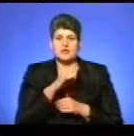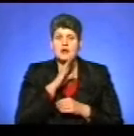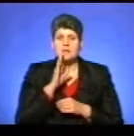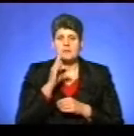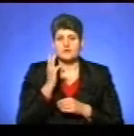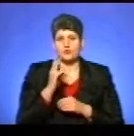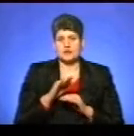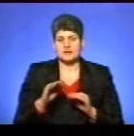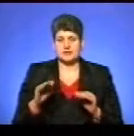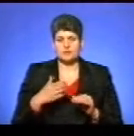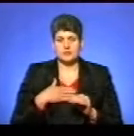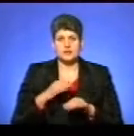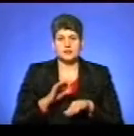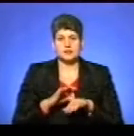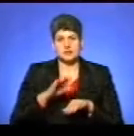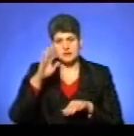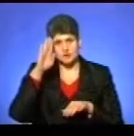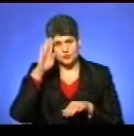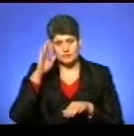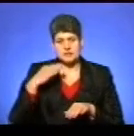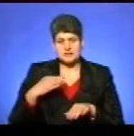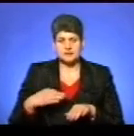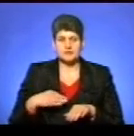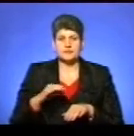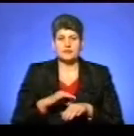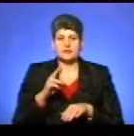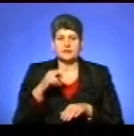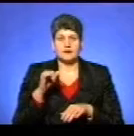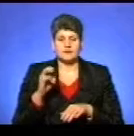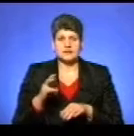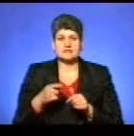2 дітей. У мене хлопчик з синдромом Дауна, йому 4 роки, звати